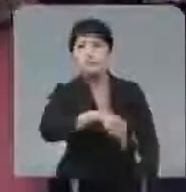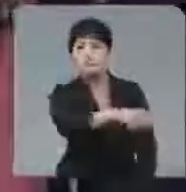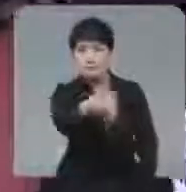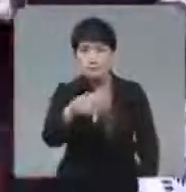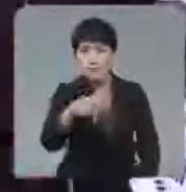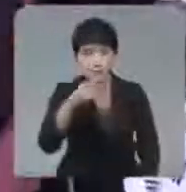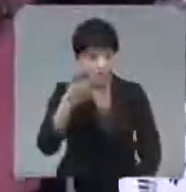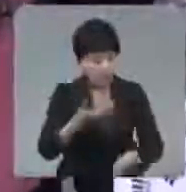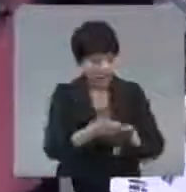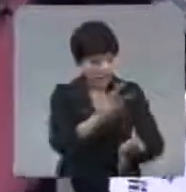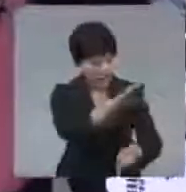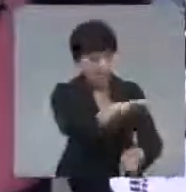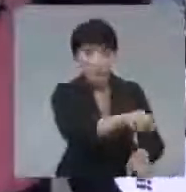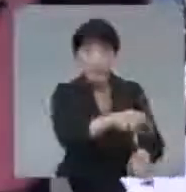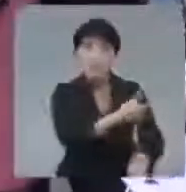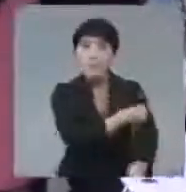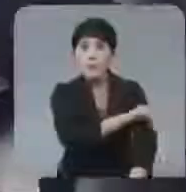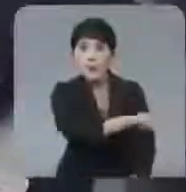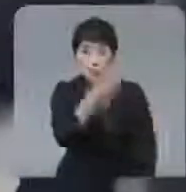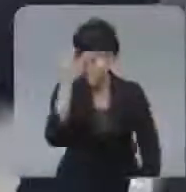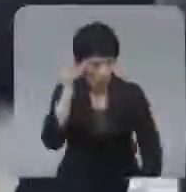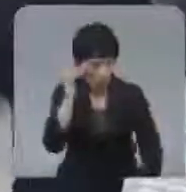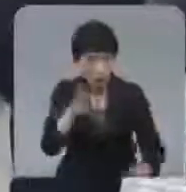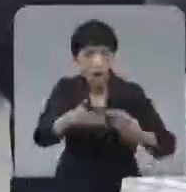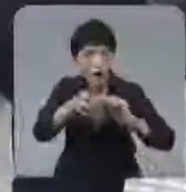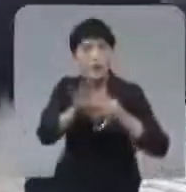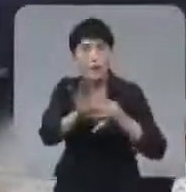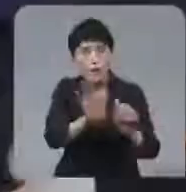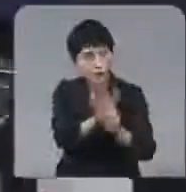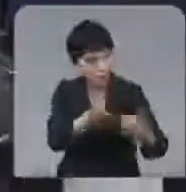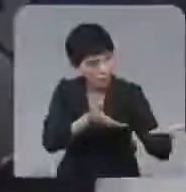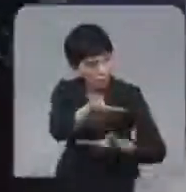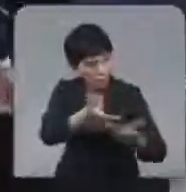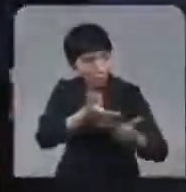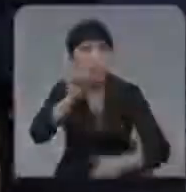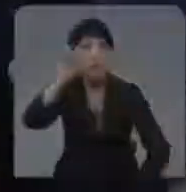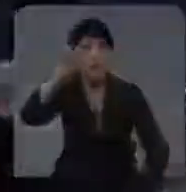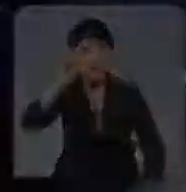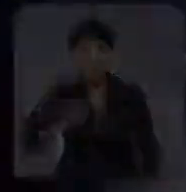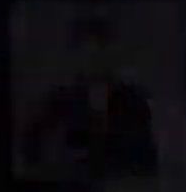在寅还将谋求与西班牙扩大共同进军海外建设市场的方案。